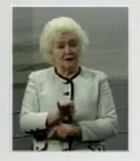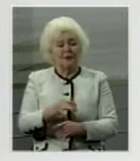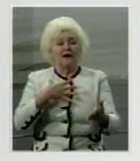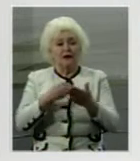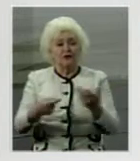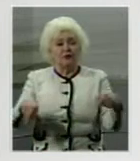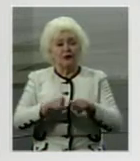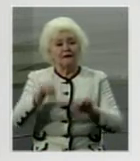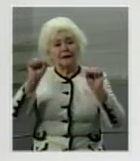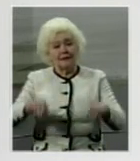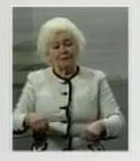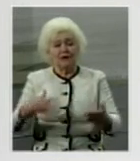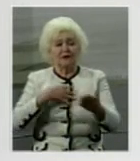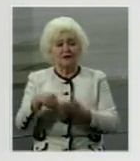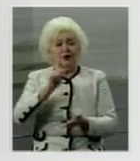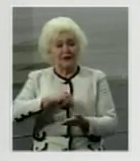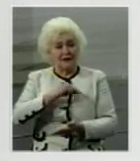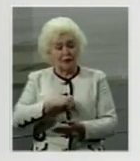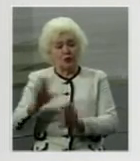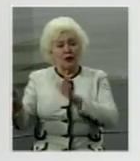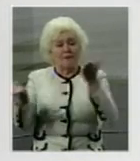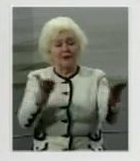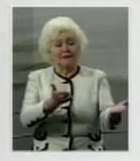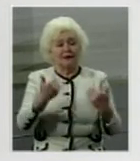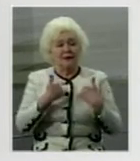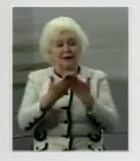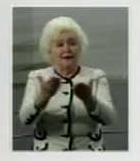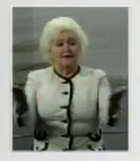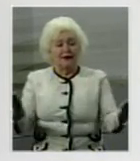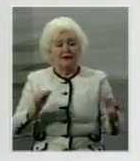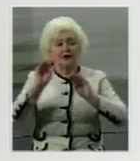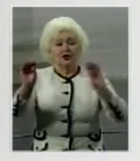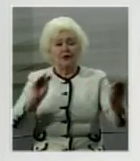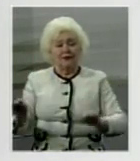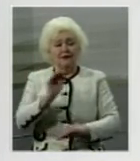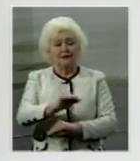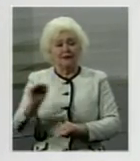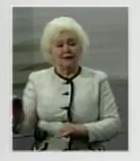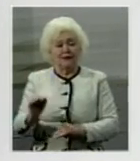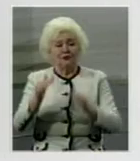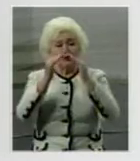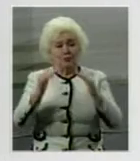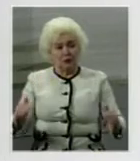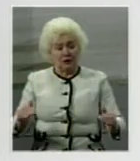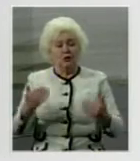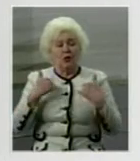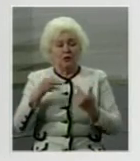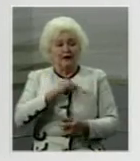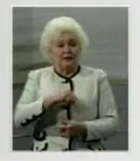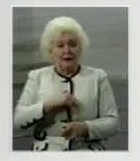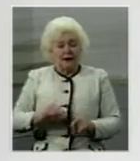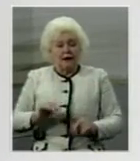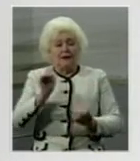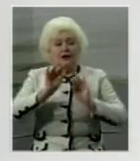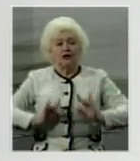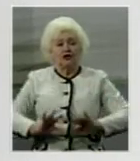свої такі вміння, і свої наробки представляє на наші виставки дитячого будинку, тому що у нас працюють діячі